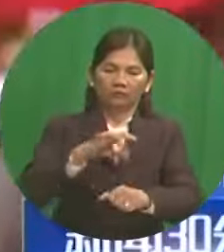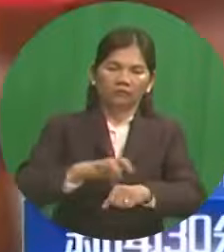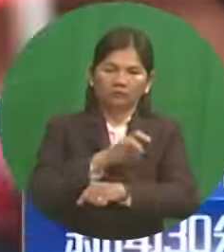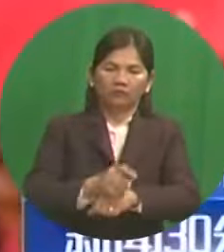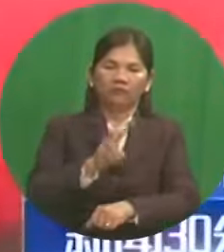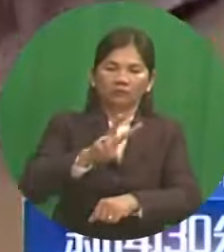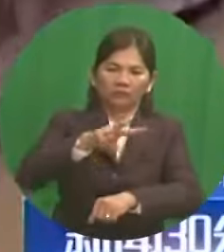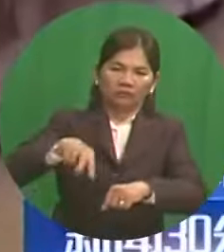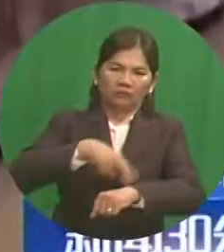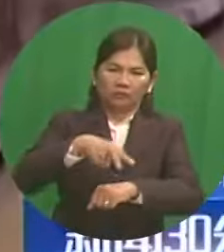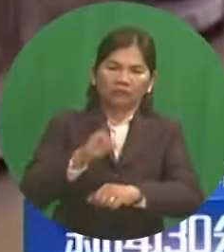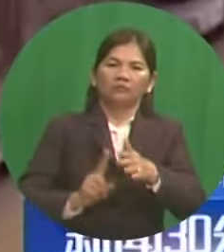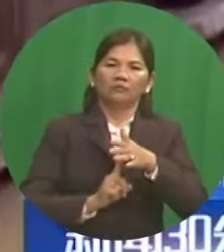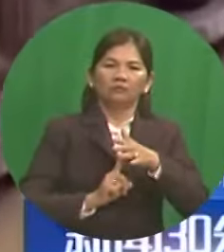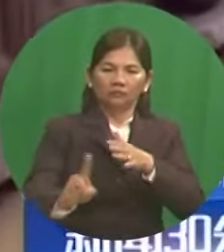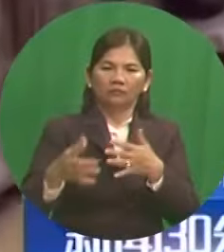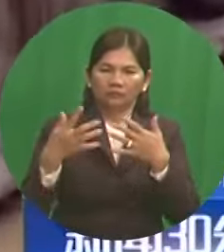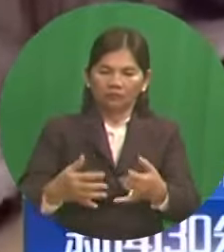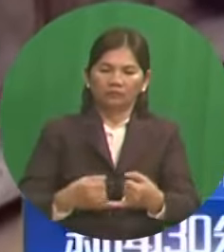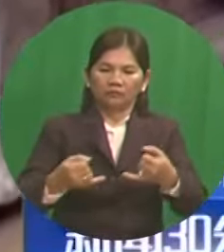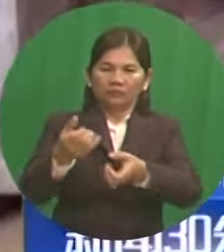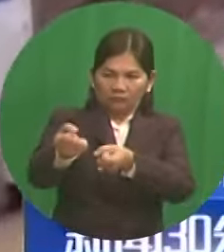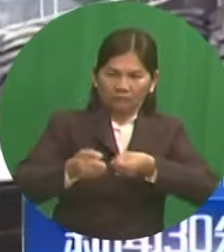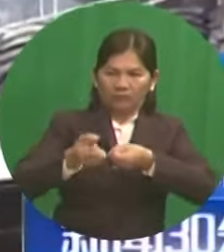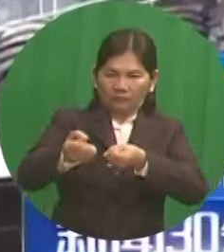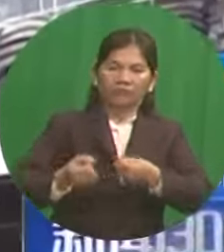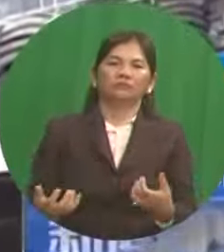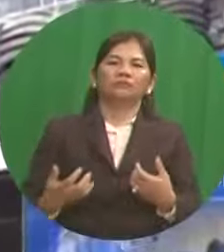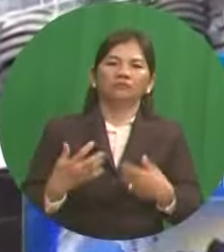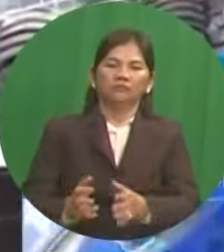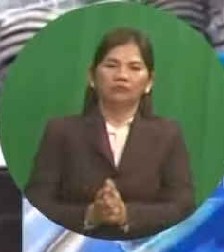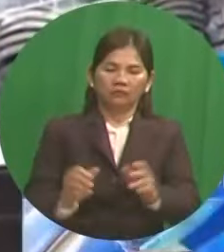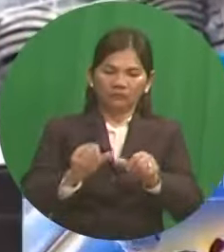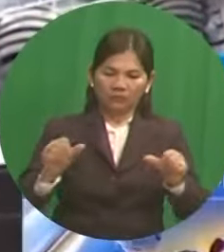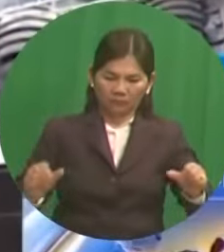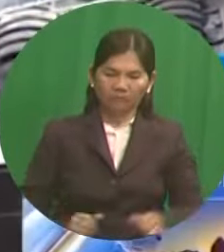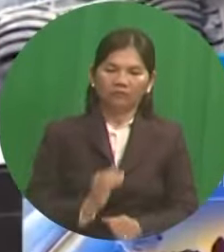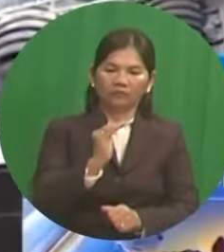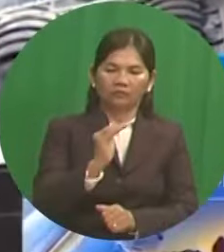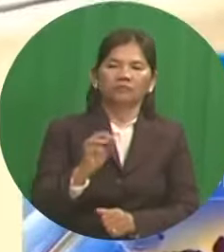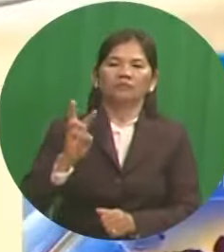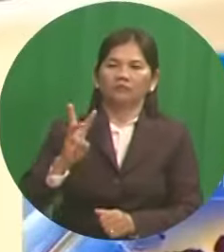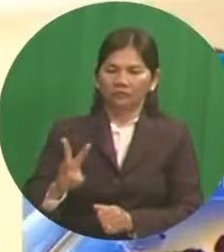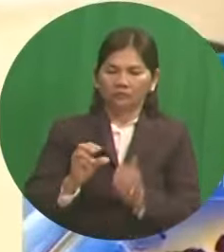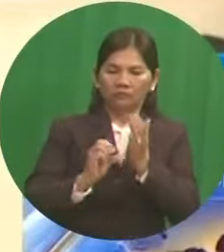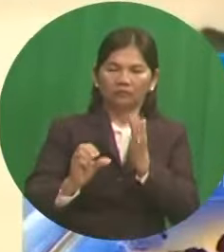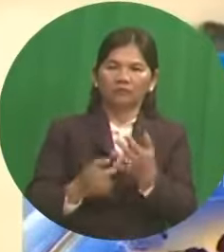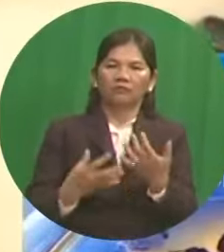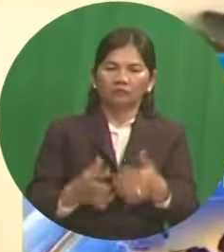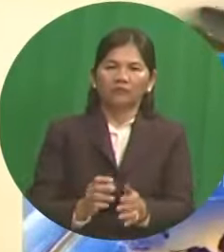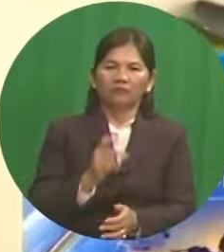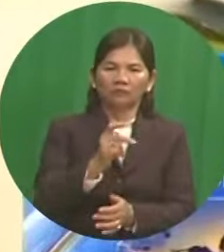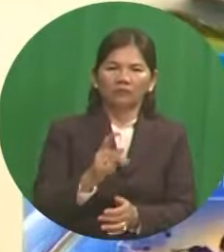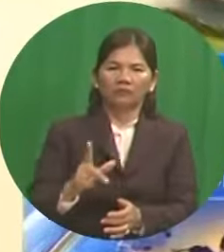លជាង2ម៉ោងដើម្បីជម្លៀសពួកគេដោយខ្សែពួរថែមទៀតផងនៅតំបន់សិនយន់ភាគខាងកើតនៃទីក្រុងគួយ